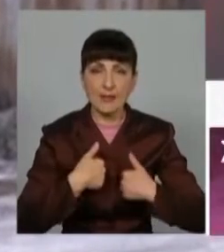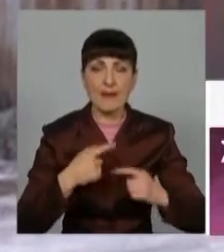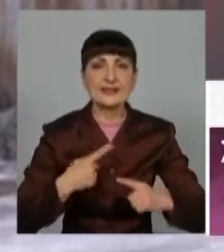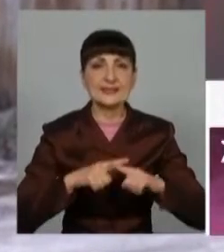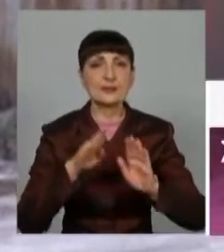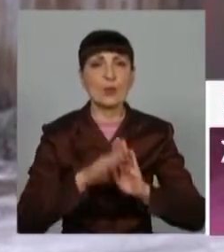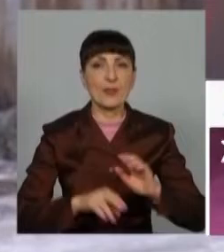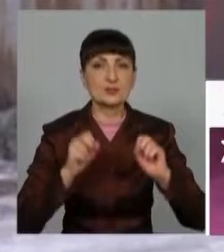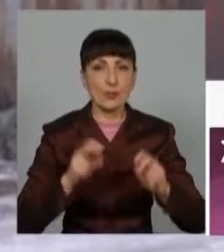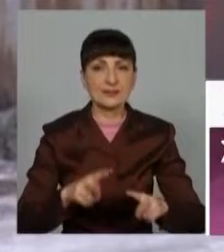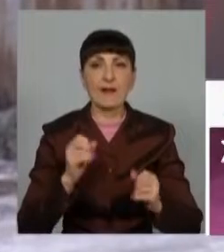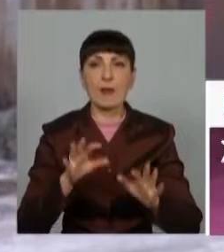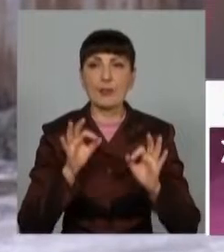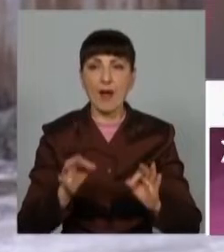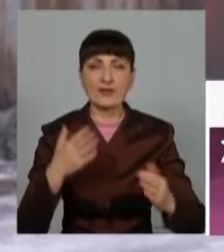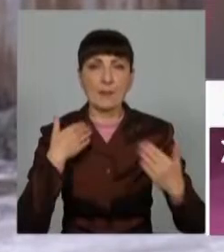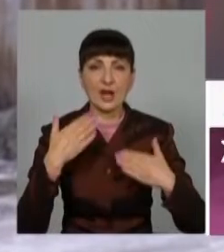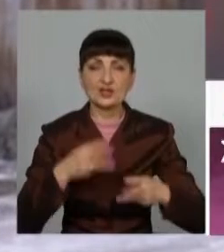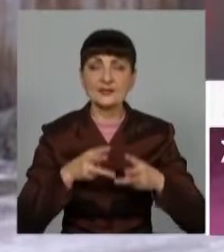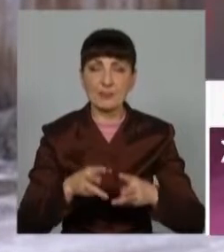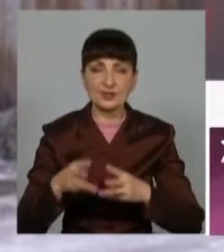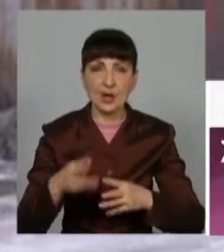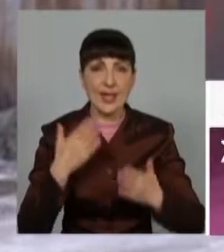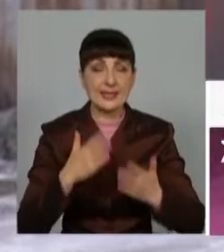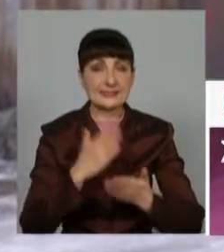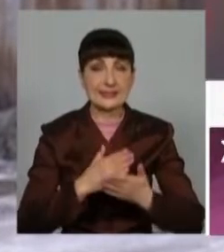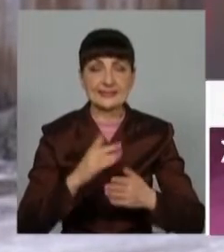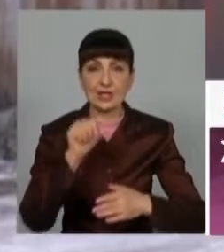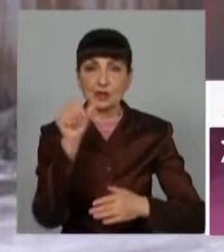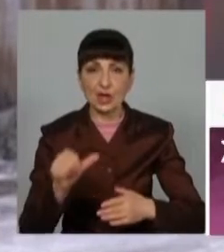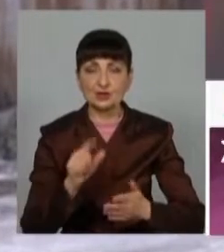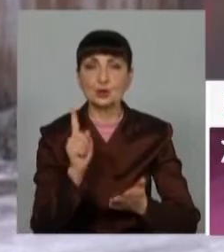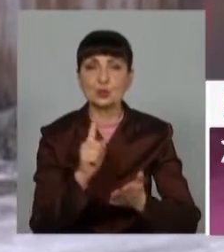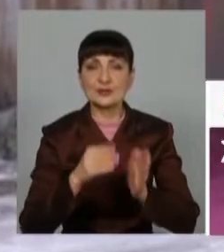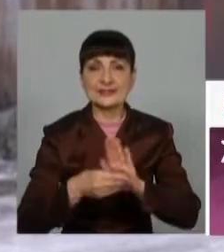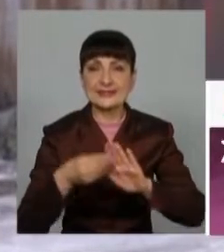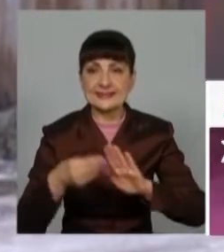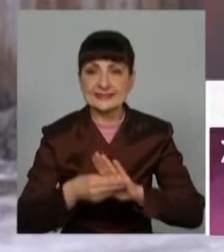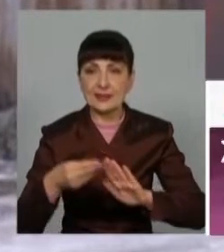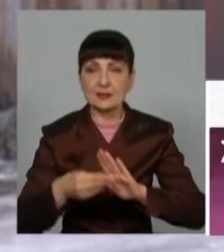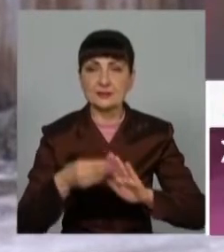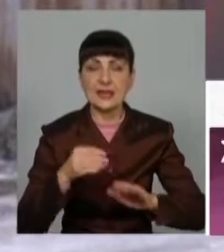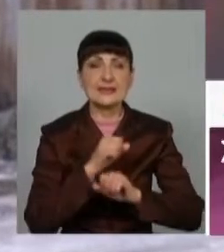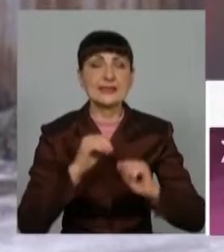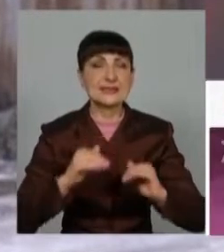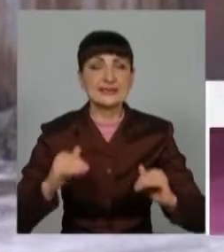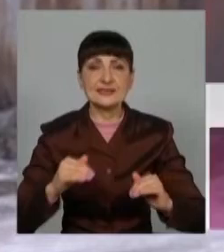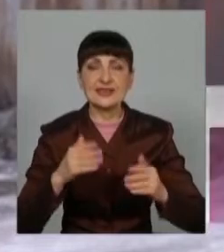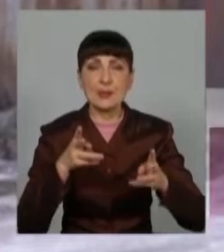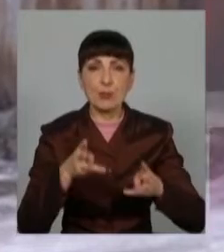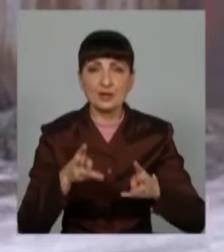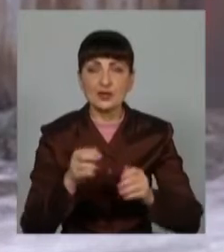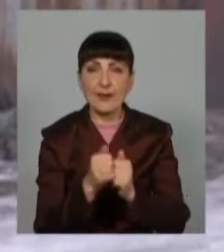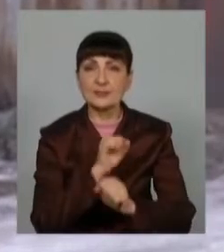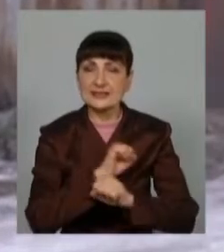технику безопасности, как правильно обращаться с печью, что если есть какие-то трещины, срочно нужно заделывать, то, что нельзя детей подпускать к печи,